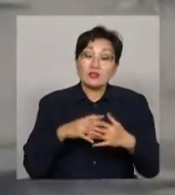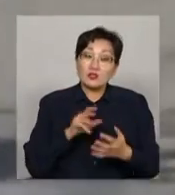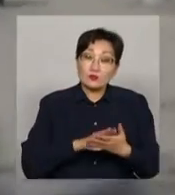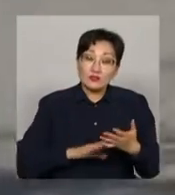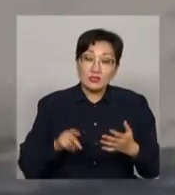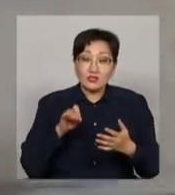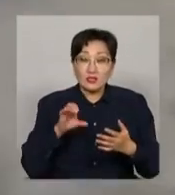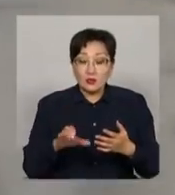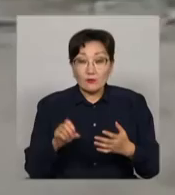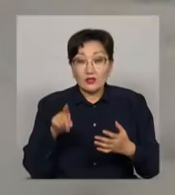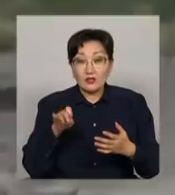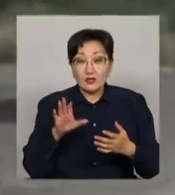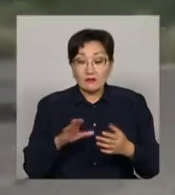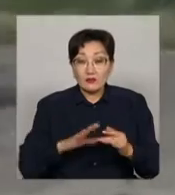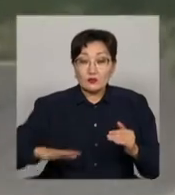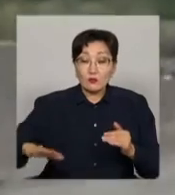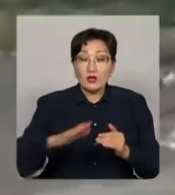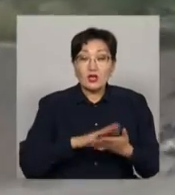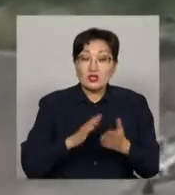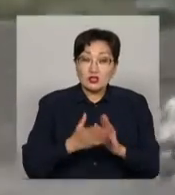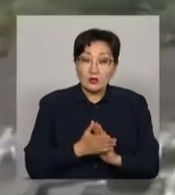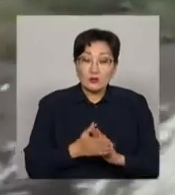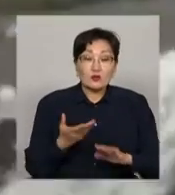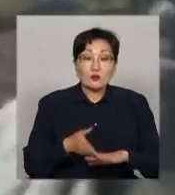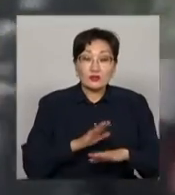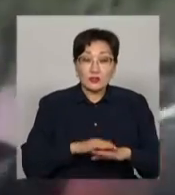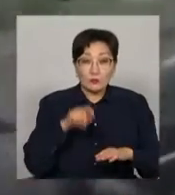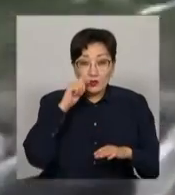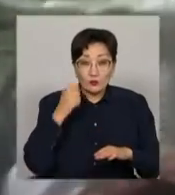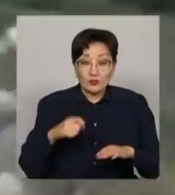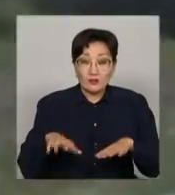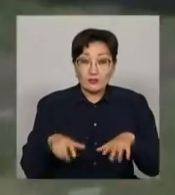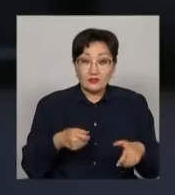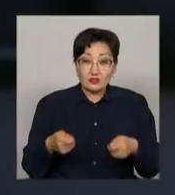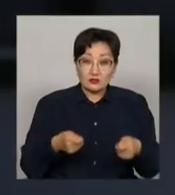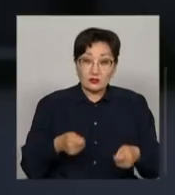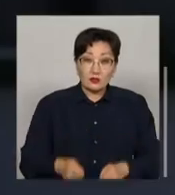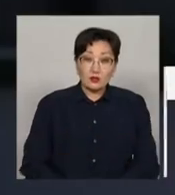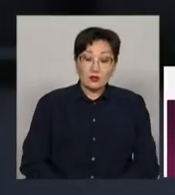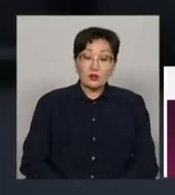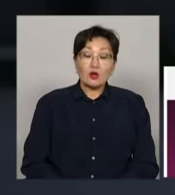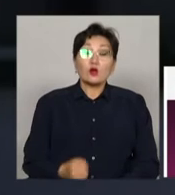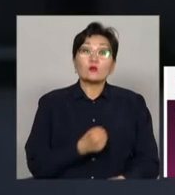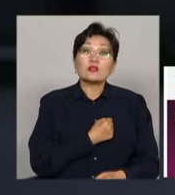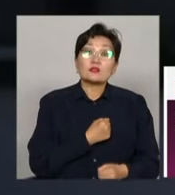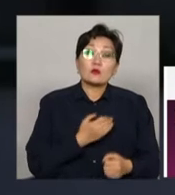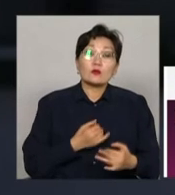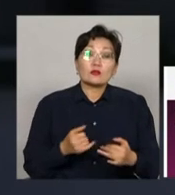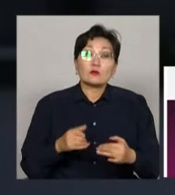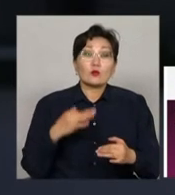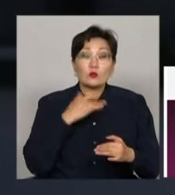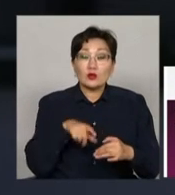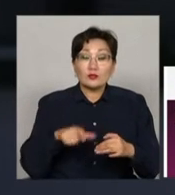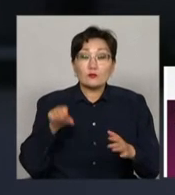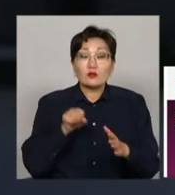жатқан Донбас пен Харьков аумағында жағдай тіпті ауыр, дейді Украина президенті. болезнь. Өкінішке қарай біз шығынға ұшырап